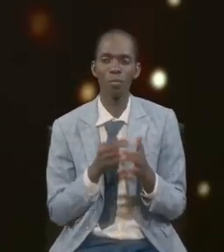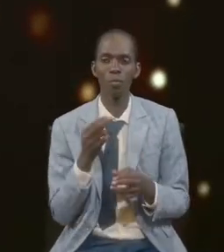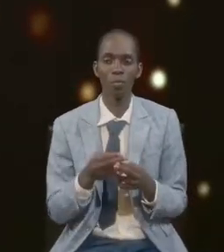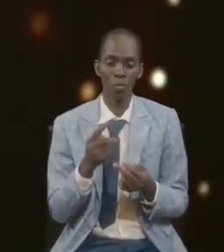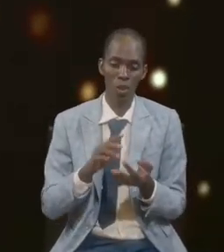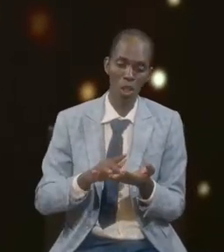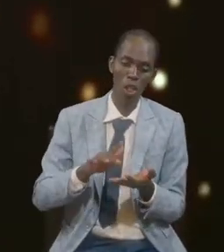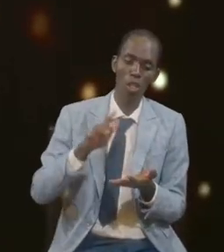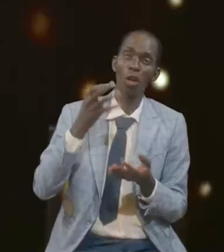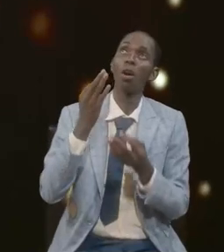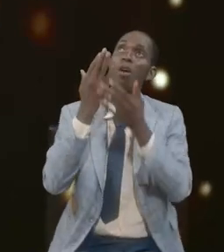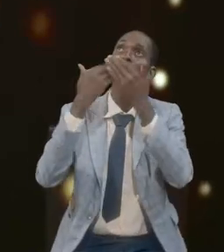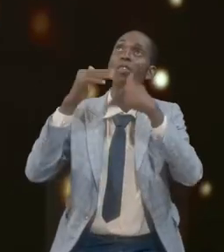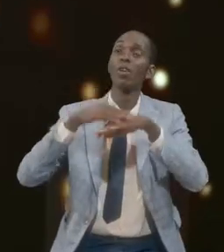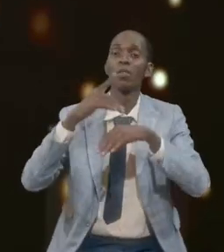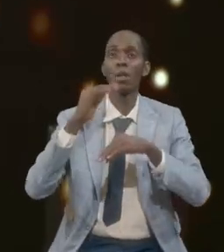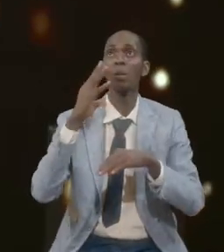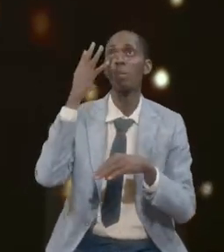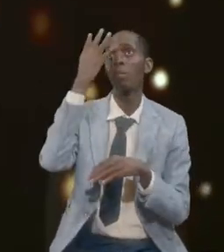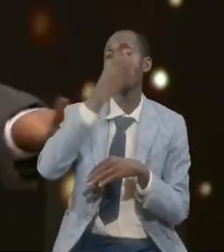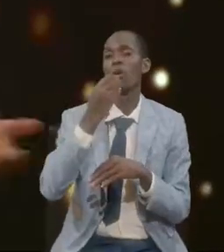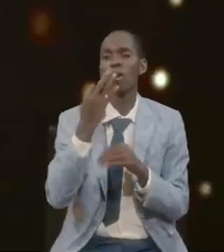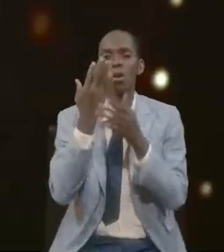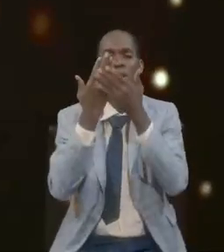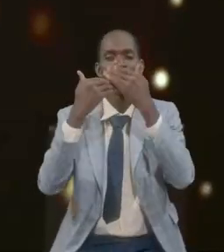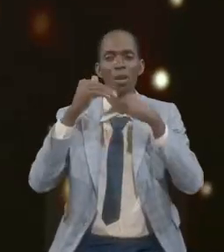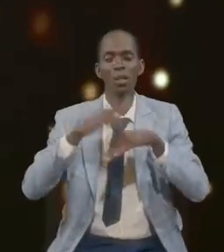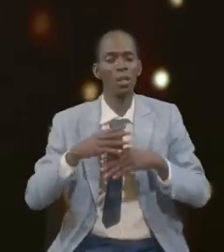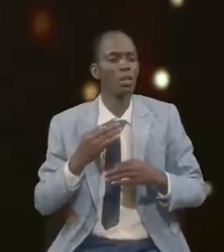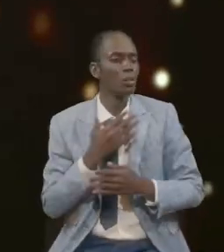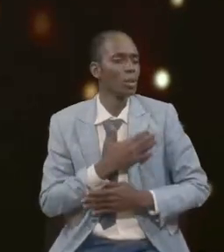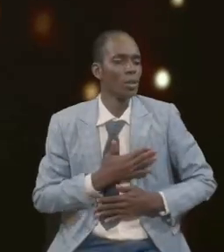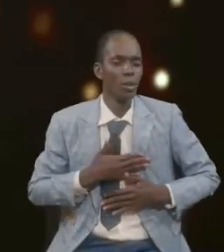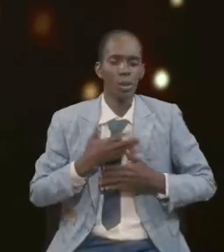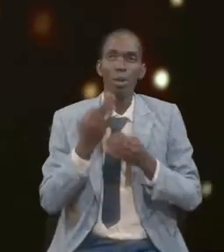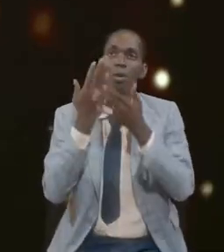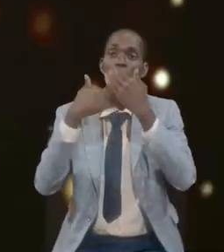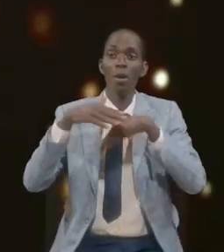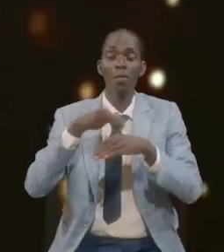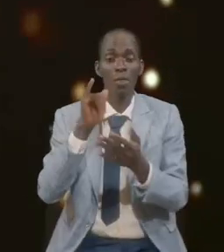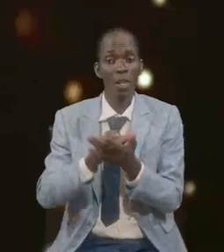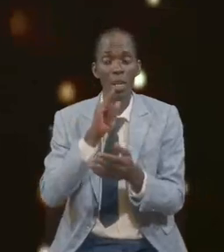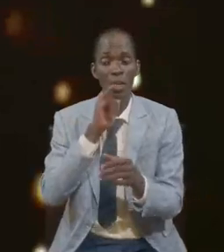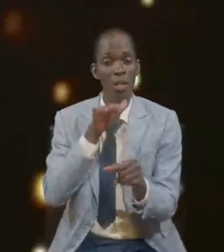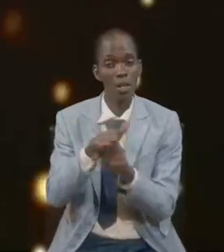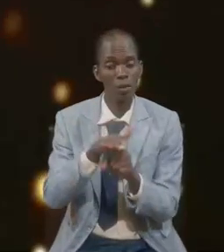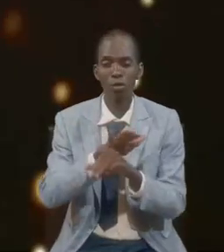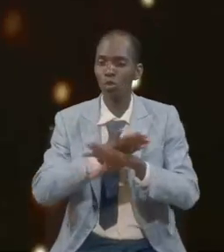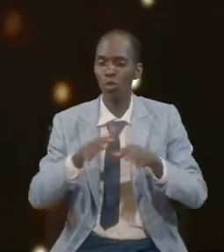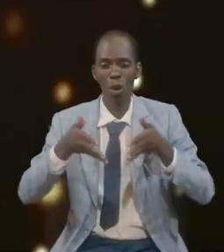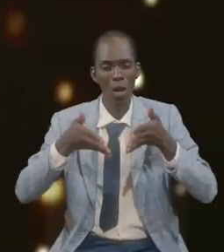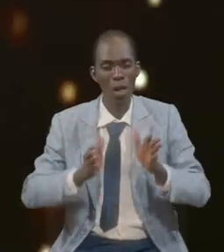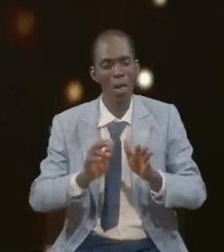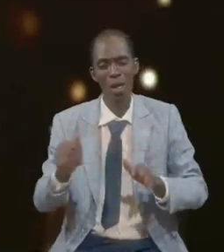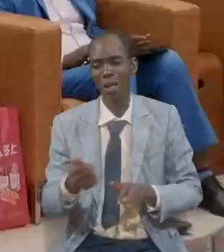gloire du ciel, la beauté du ciel, les jouissances du ciel, cela vous suffit. Ne permettez à